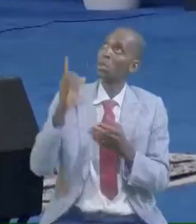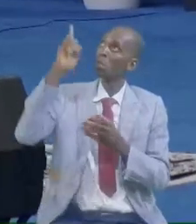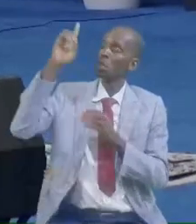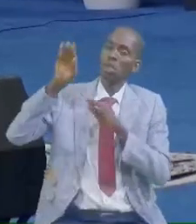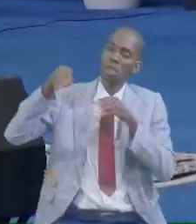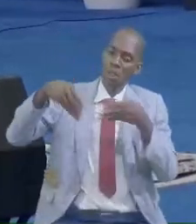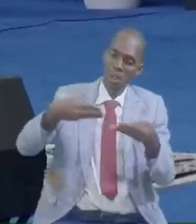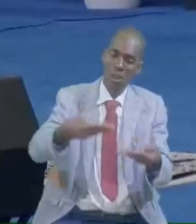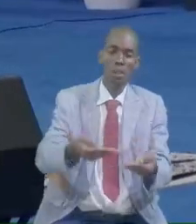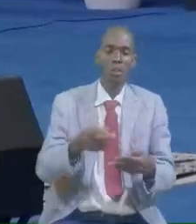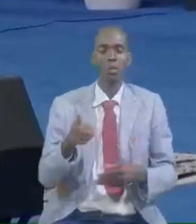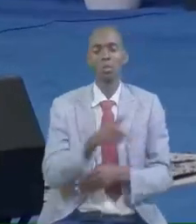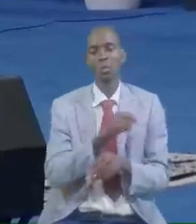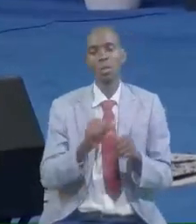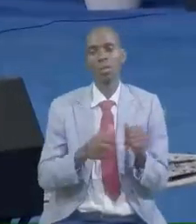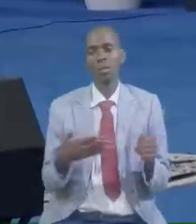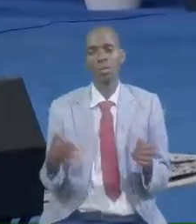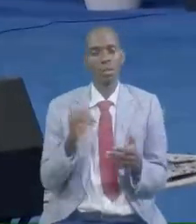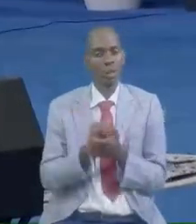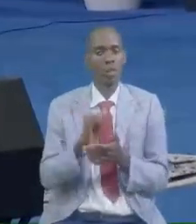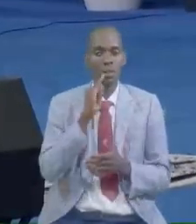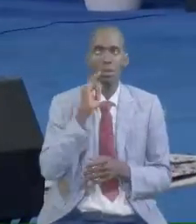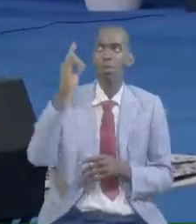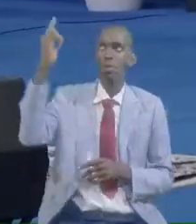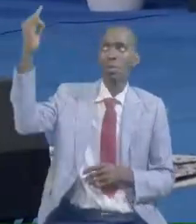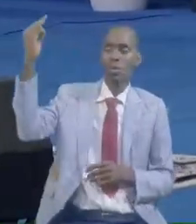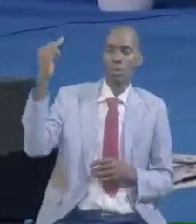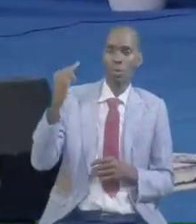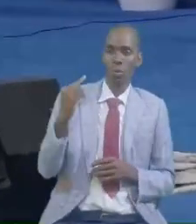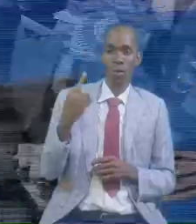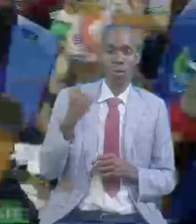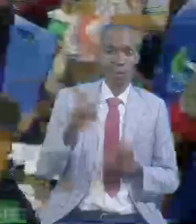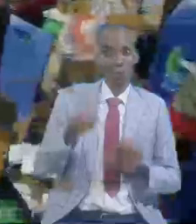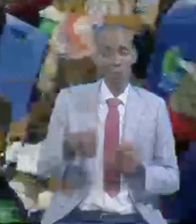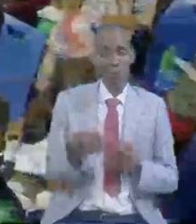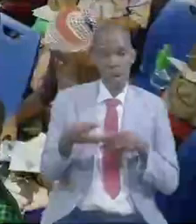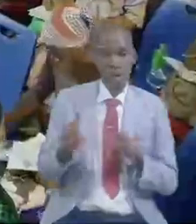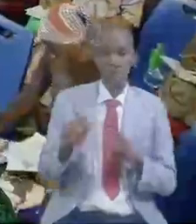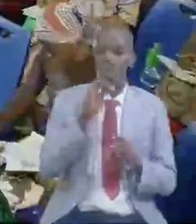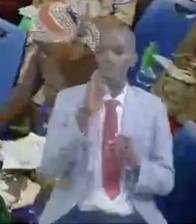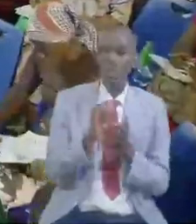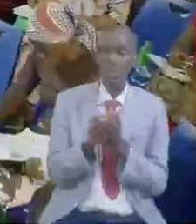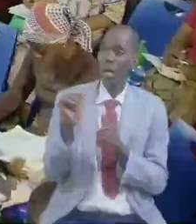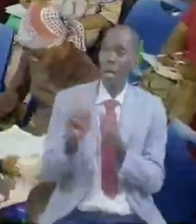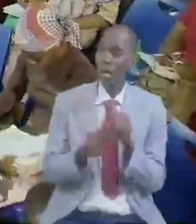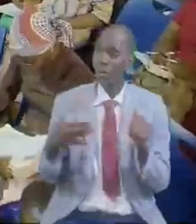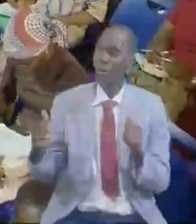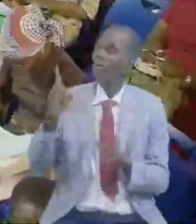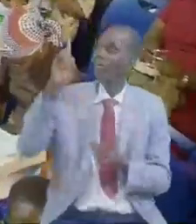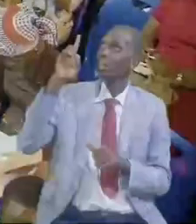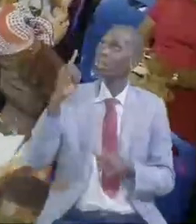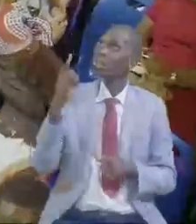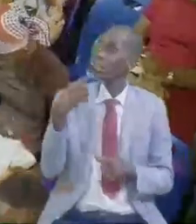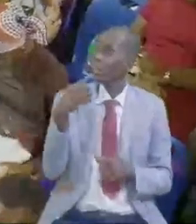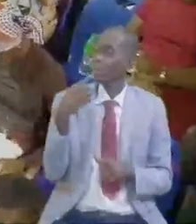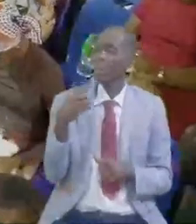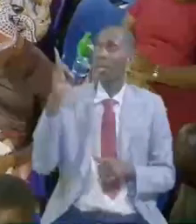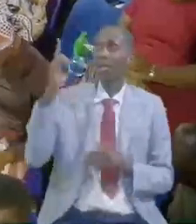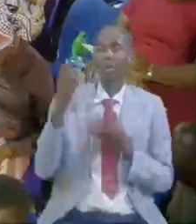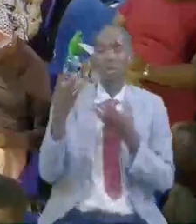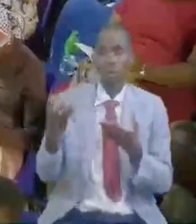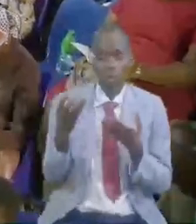qu'il veut, il fait tout pour toi. Ça, c'est la première voie. Et l'autre voie, tout ce qu'il dit, ce qu'il désire et